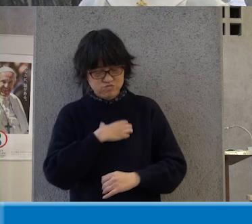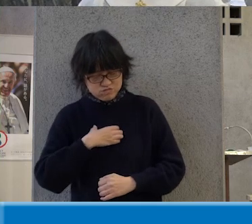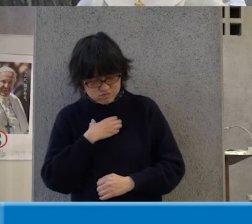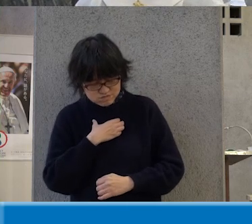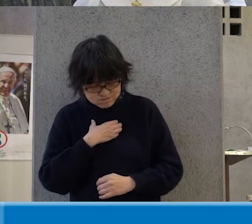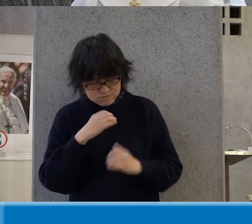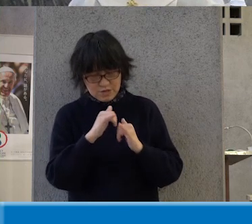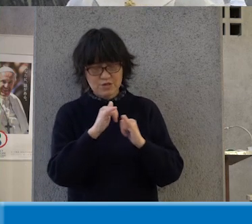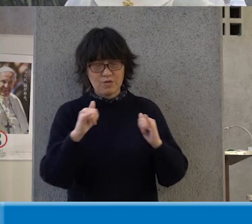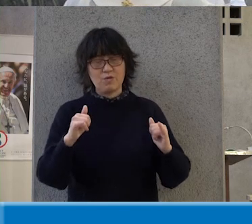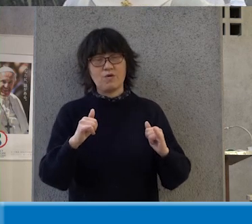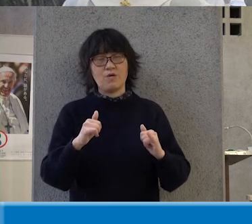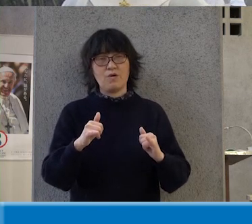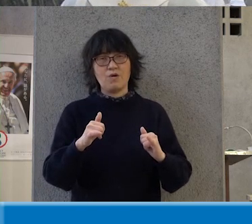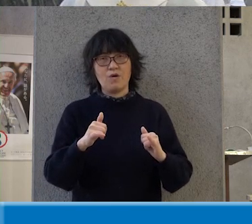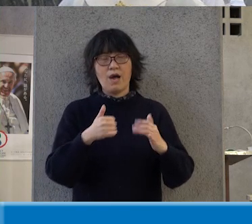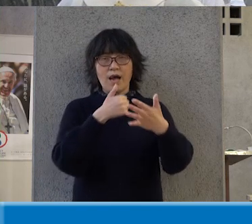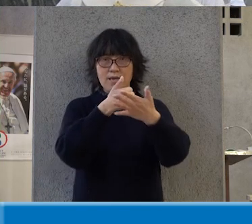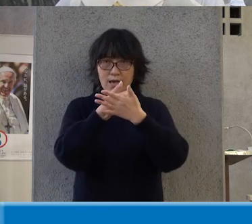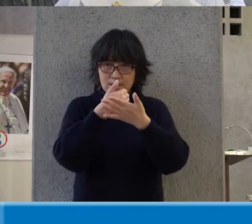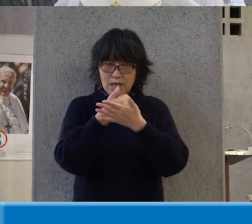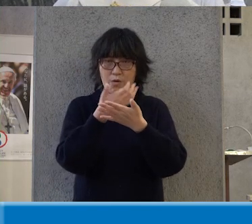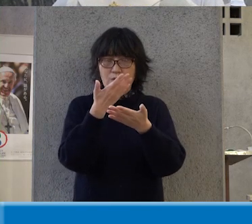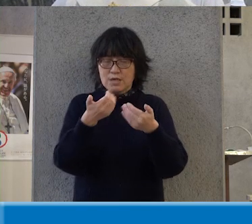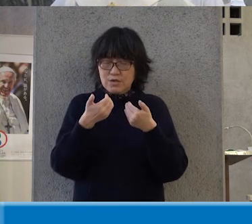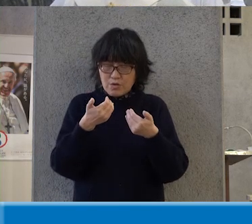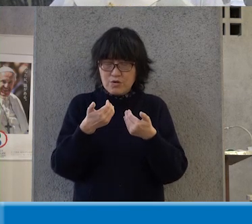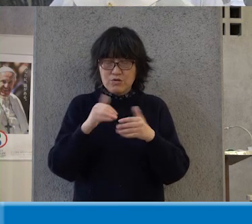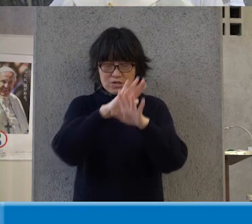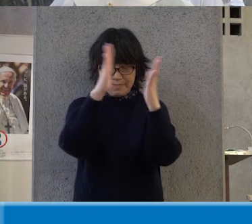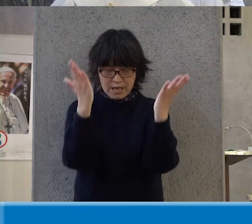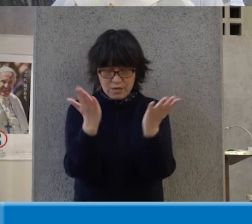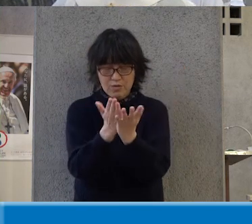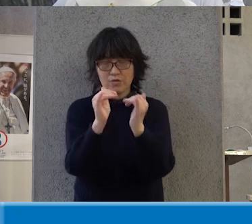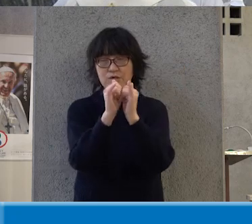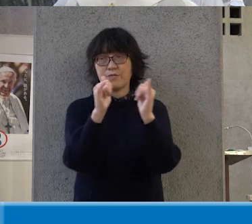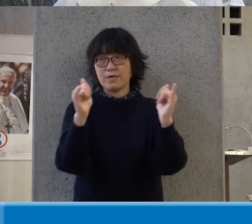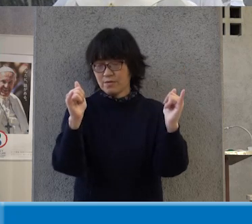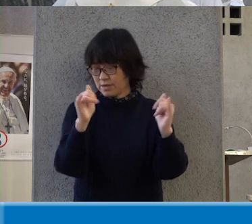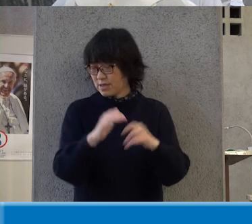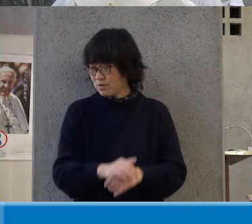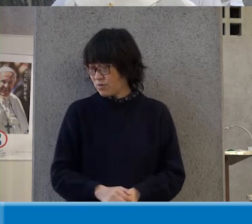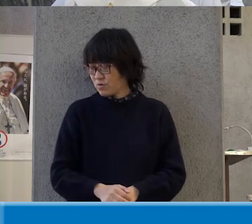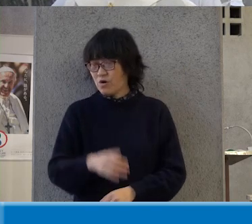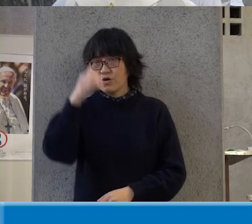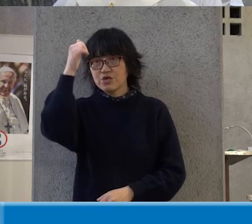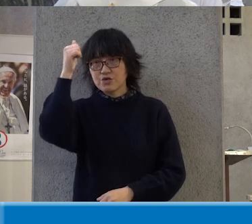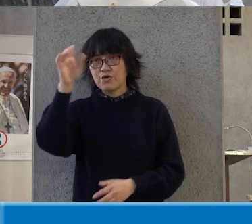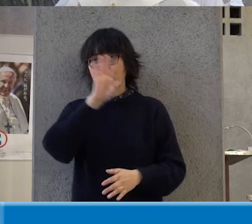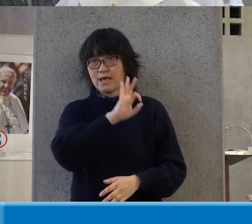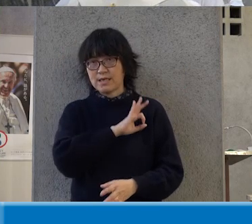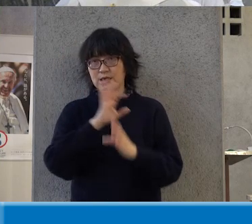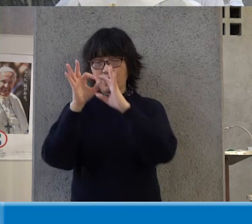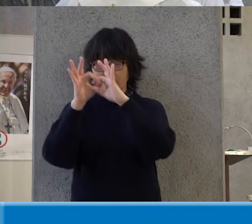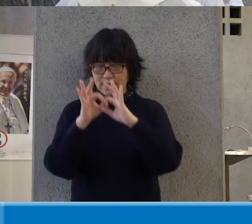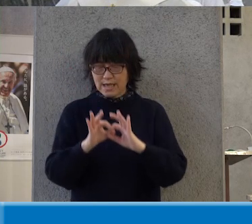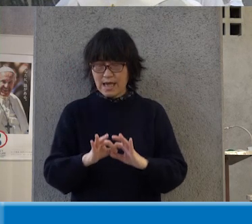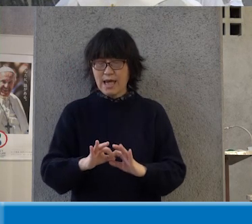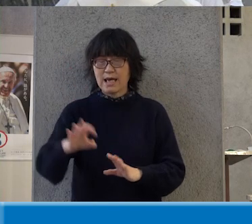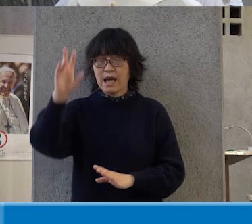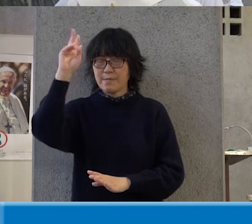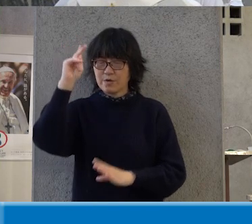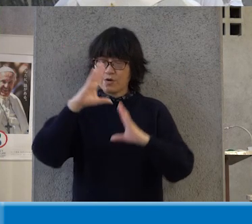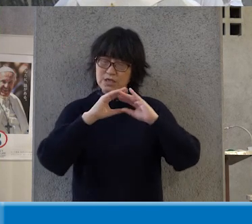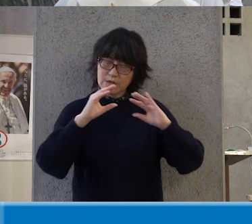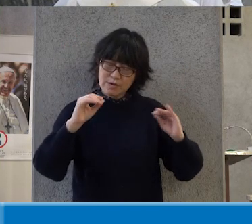む人、助けを必要とするすべての人に、主の名において神の慈